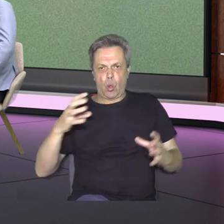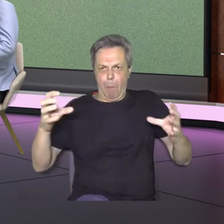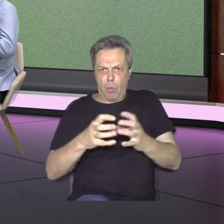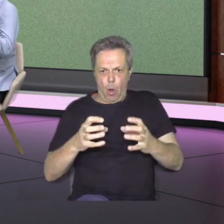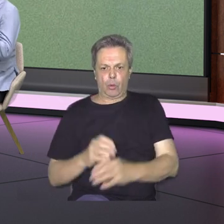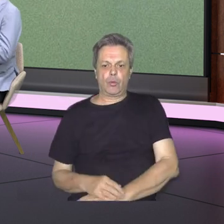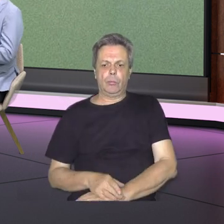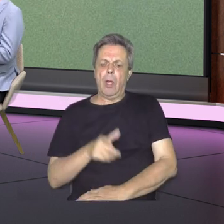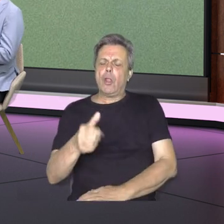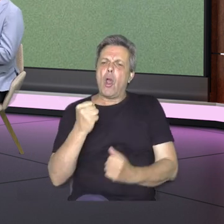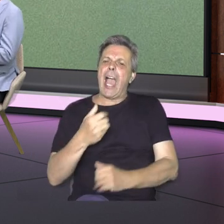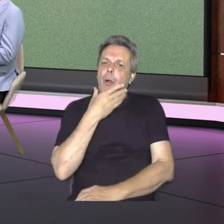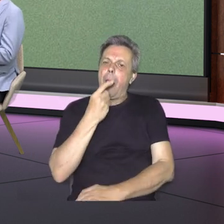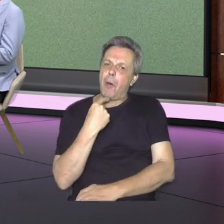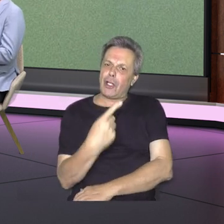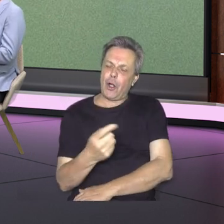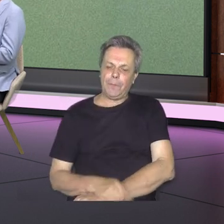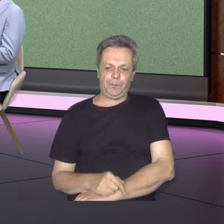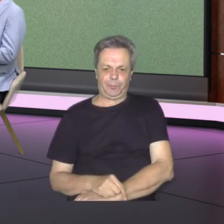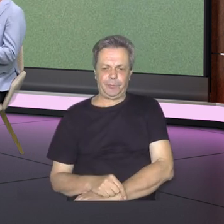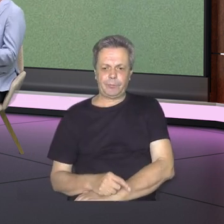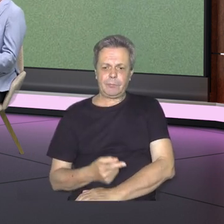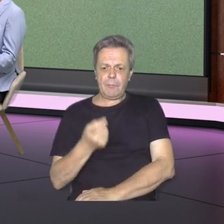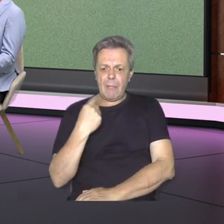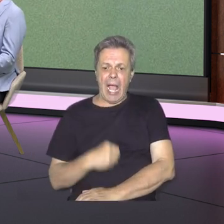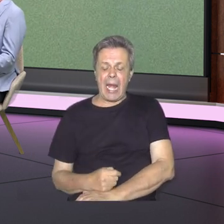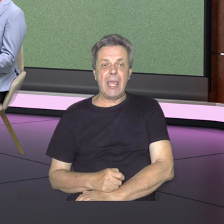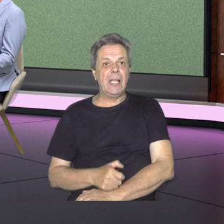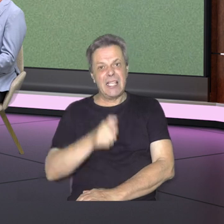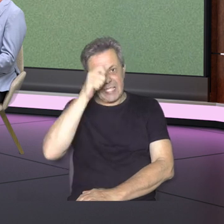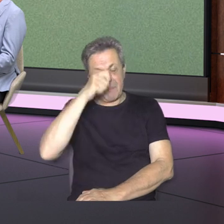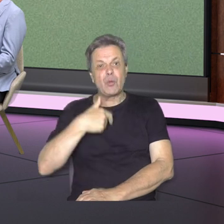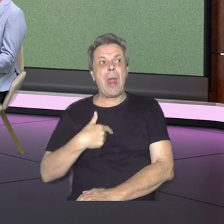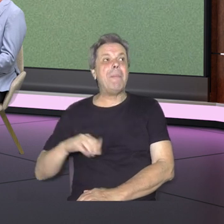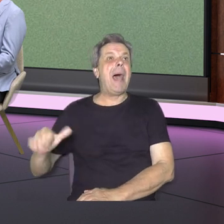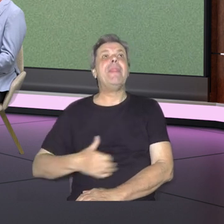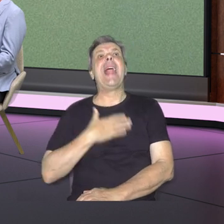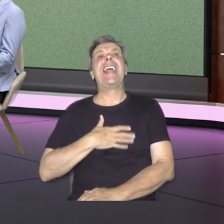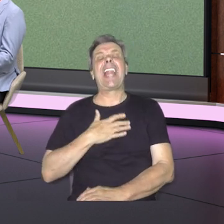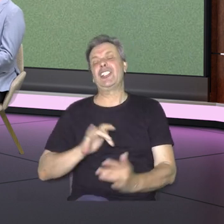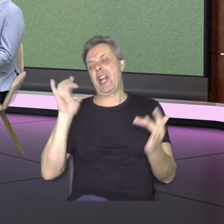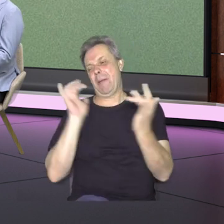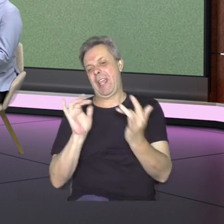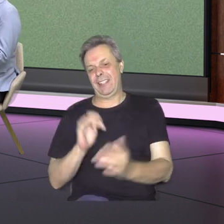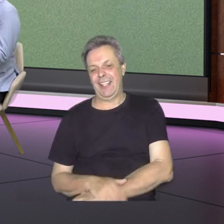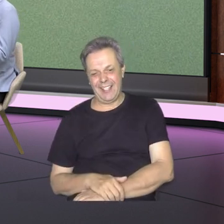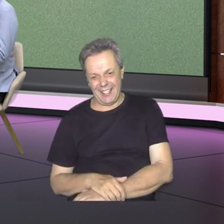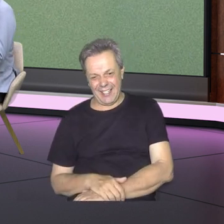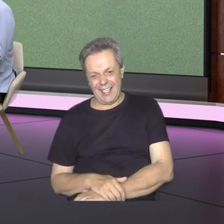kulturnom korpusu. Kako je to lijepo rečeno. Da. Ali Srbi su nam najdraži neprijatelji. Pa,